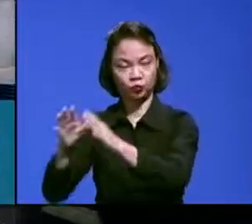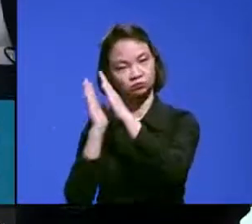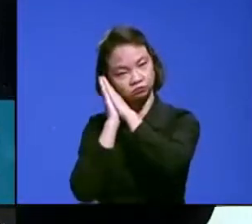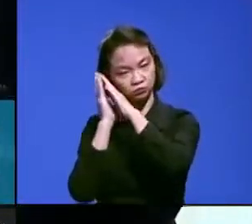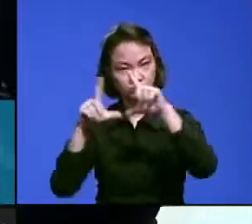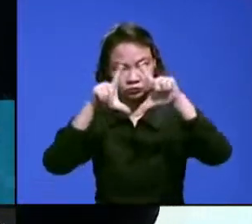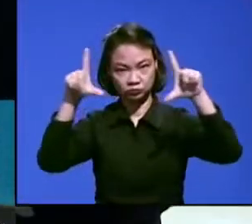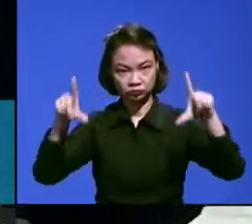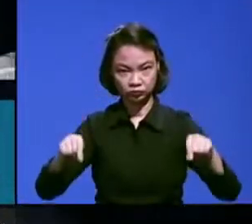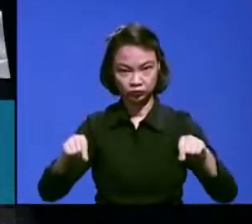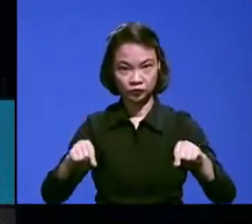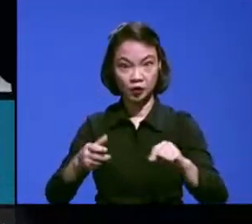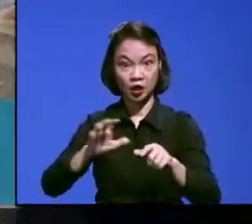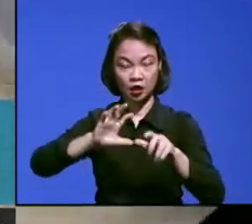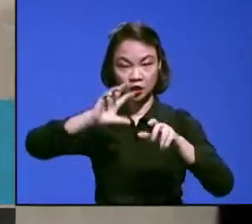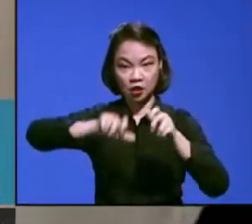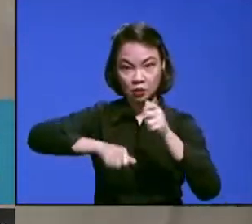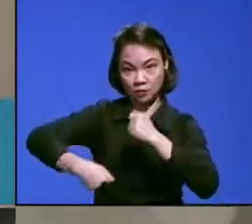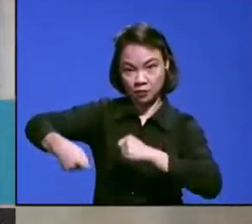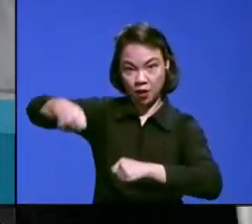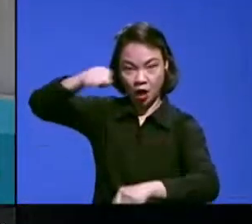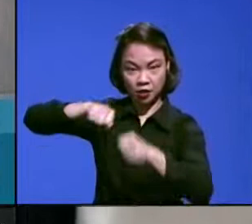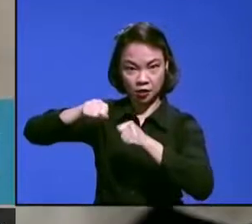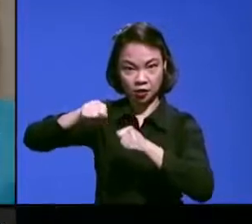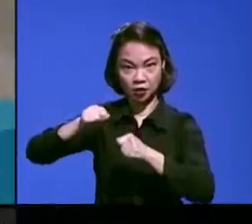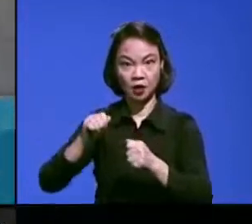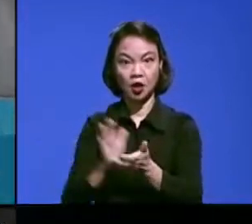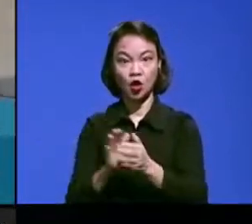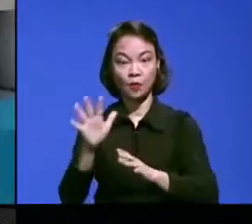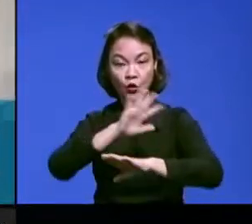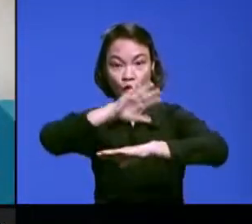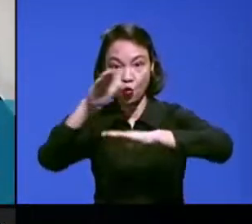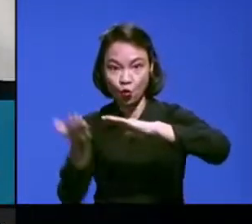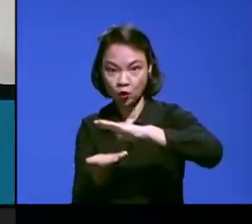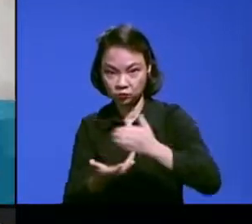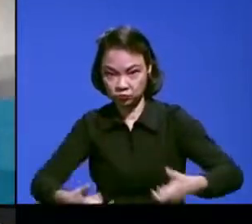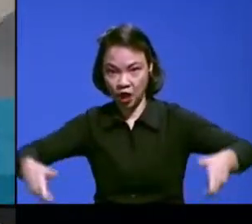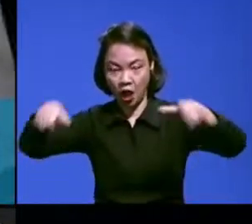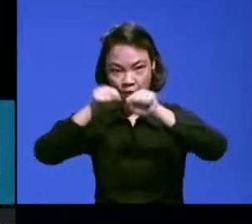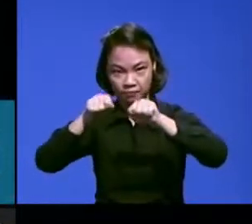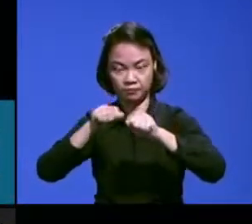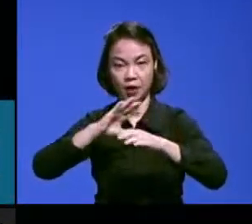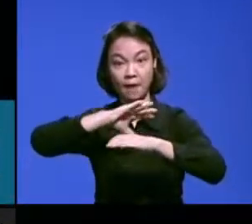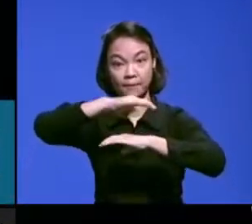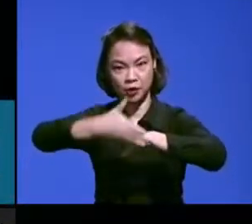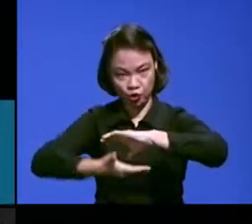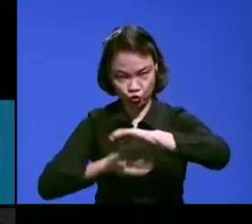Melepasnya harus dalam kondisi terbalik ya, agar bagian luar tidak tersentuh lagi. Pelindung tambahan juga dipasang.